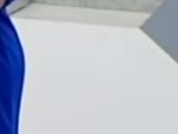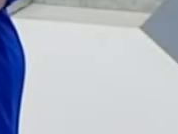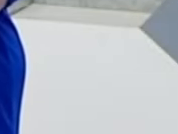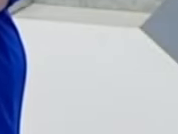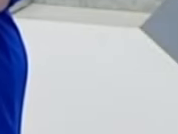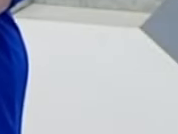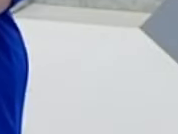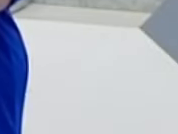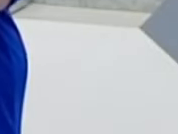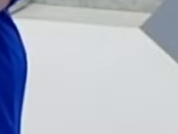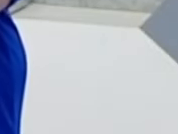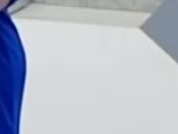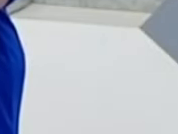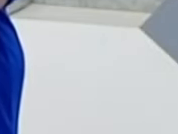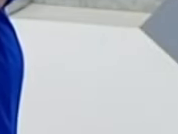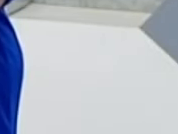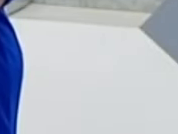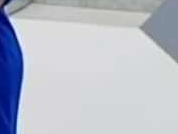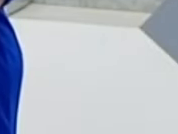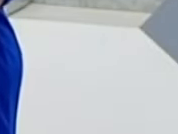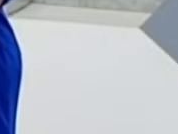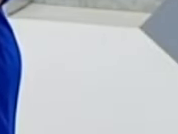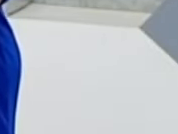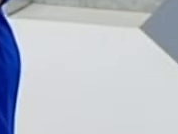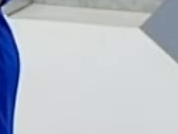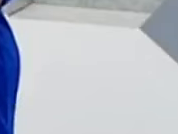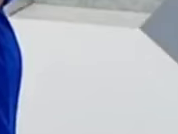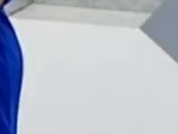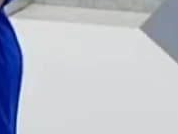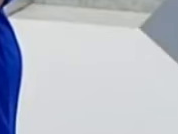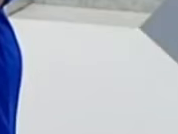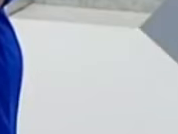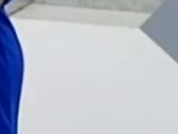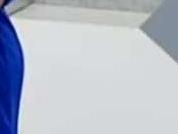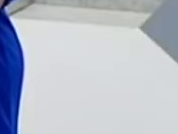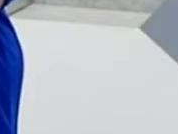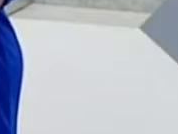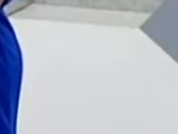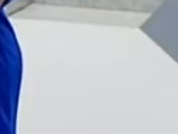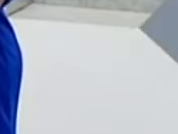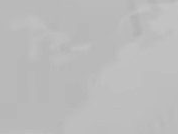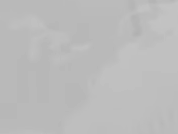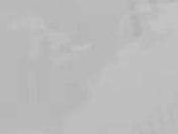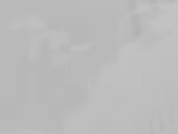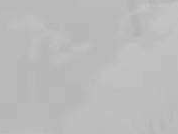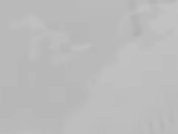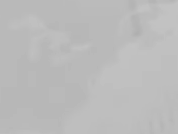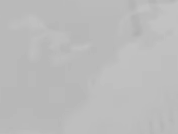GMA Pinoy TV at sa www.gmanews.tv.